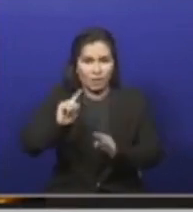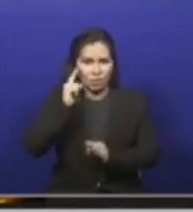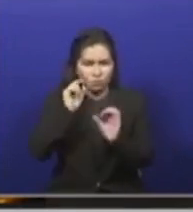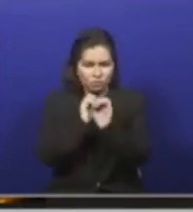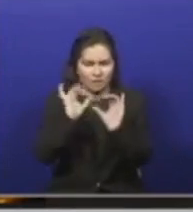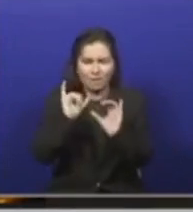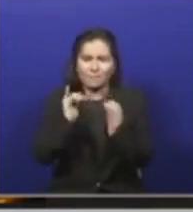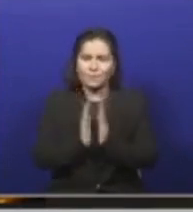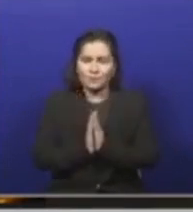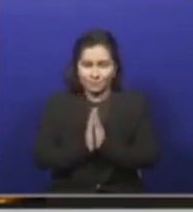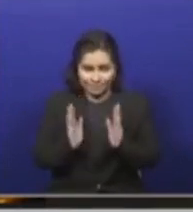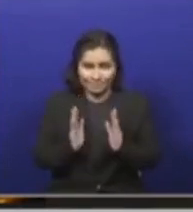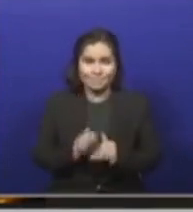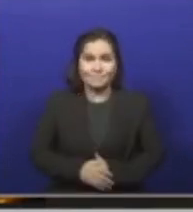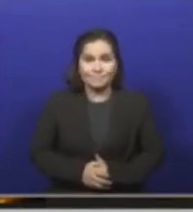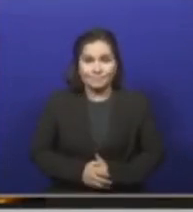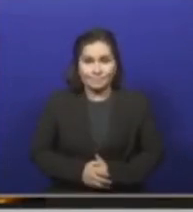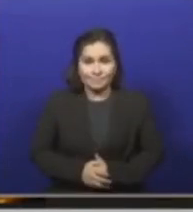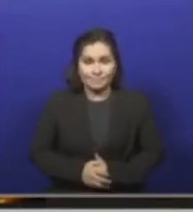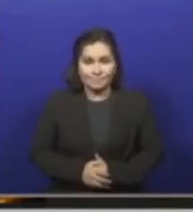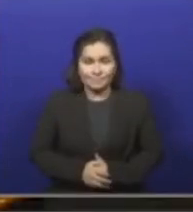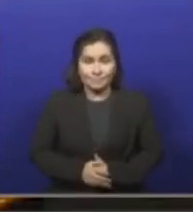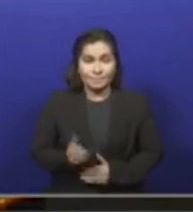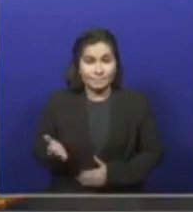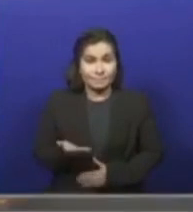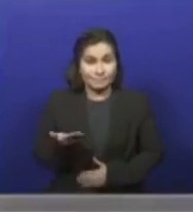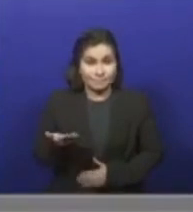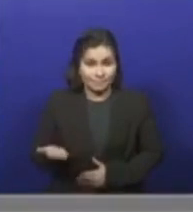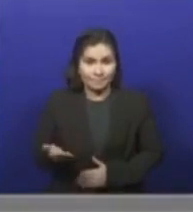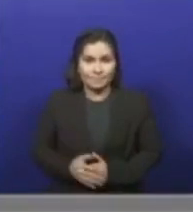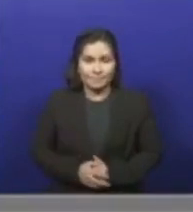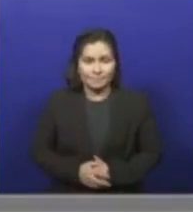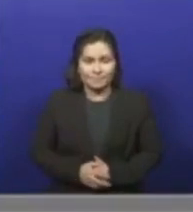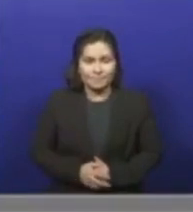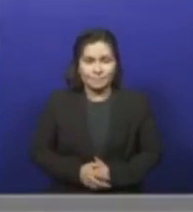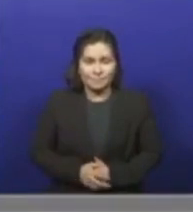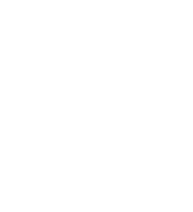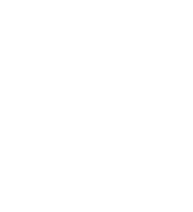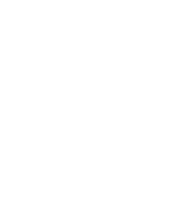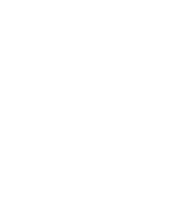ขอบคุณครับท่านประธาน ขอบคุณชิรัตน์นะครับต่อไปครับคุณองอาจวงประยูรนะครับ